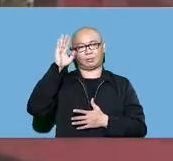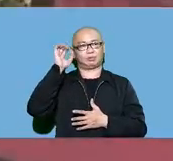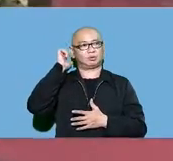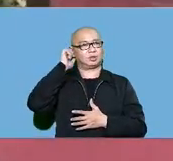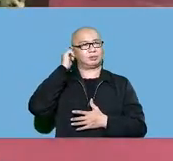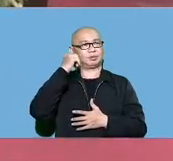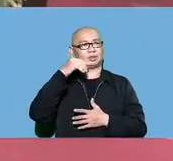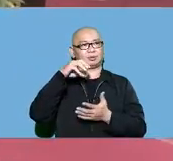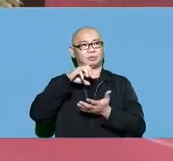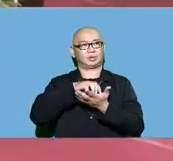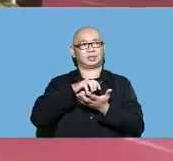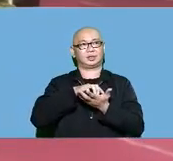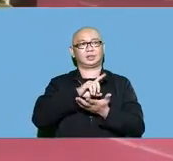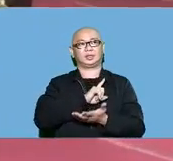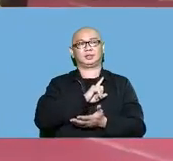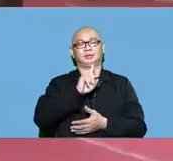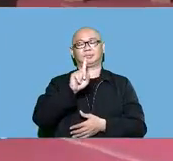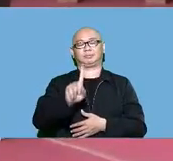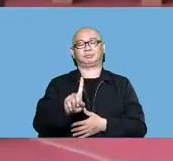diri.